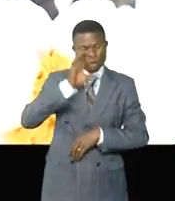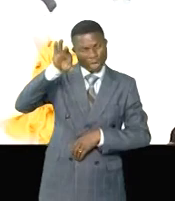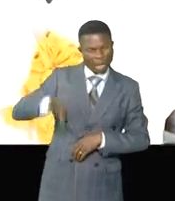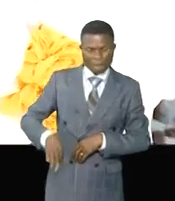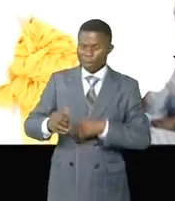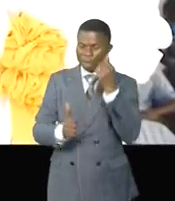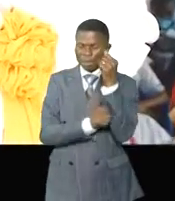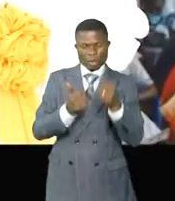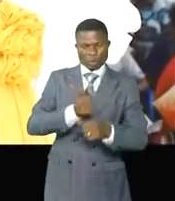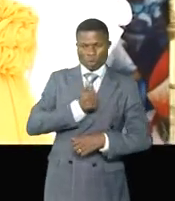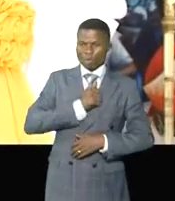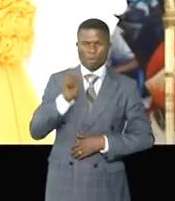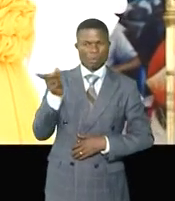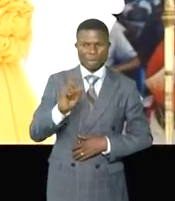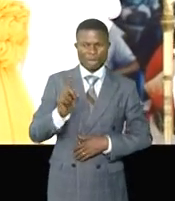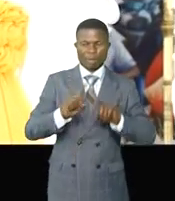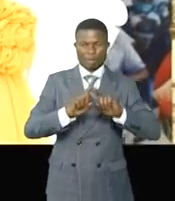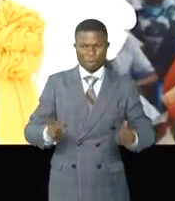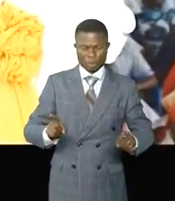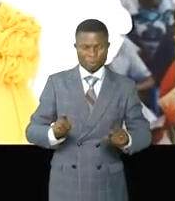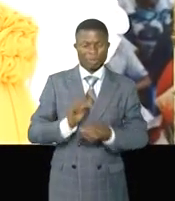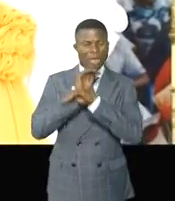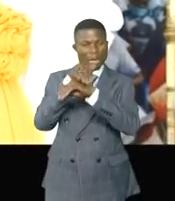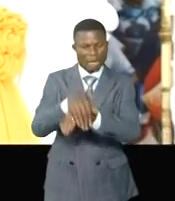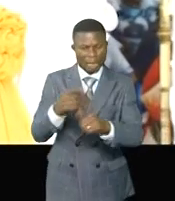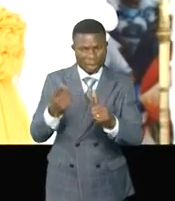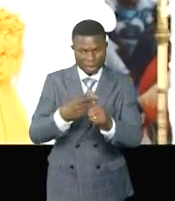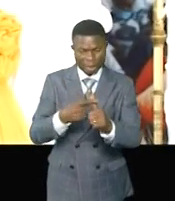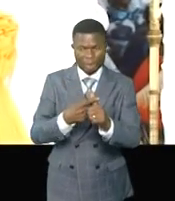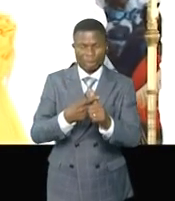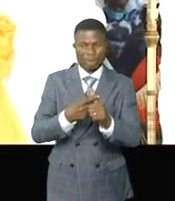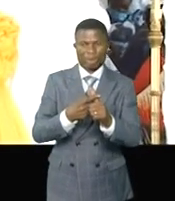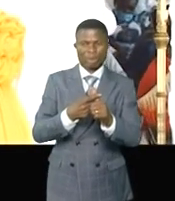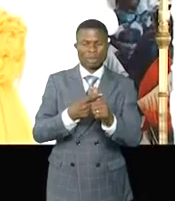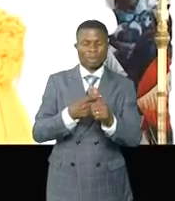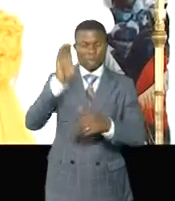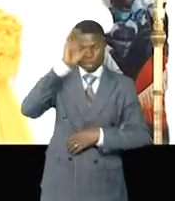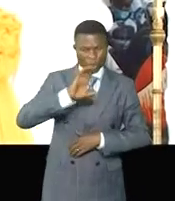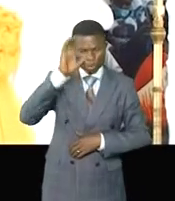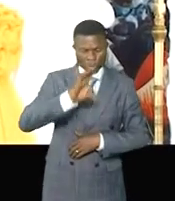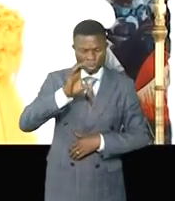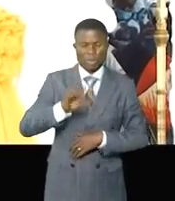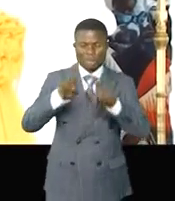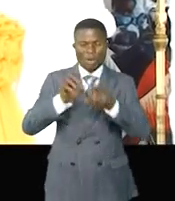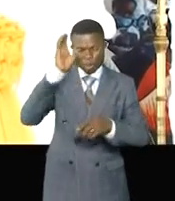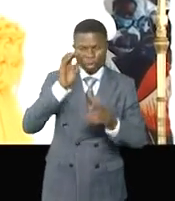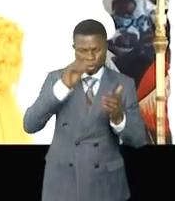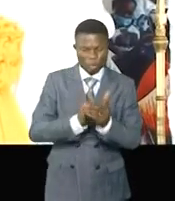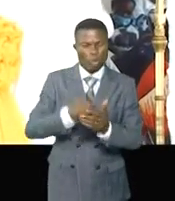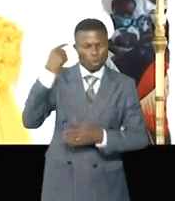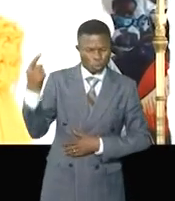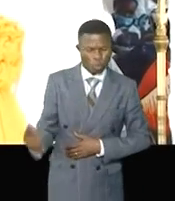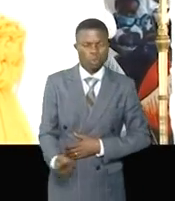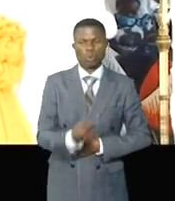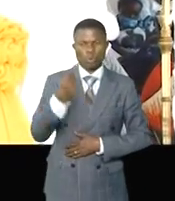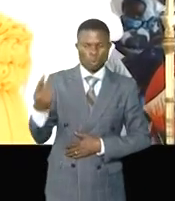personnel. Mais l'engagement doit d'abord tendre à chercher et rechercher en permanence quel